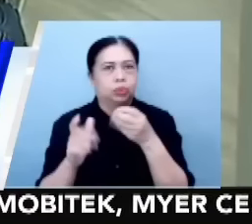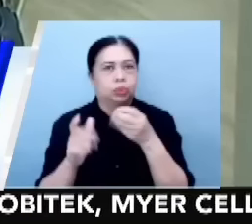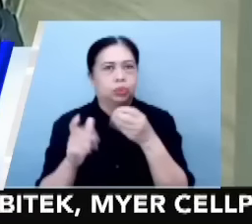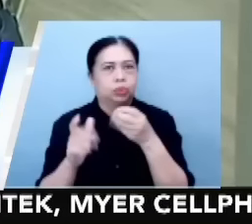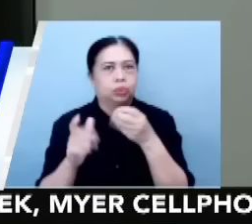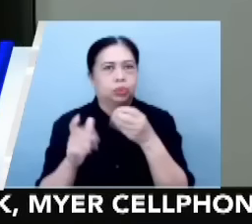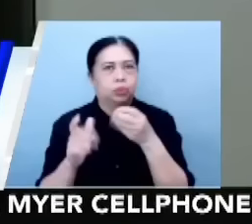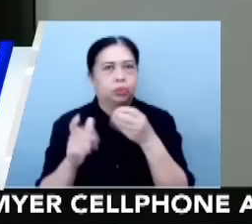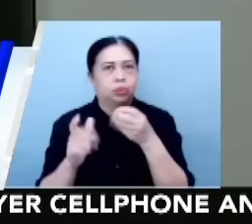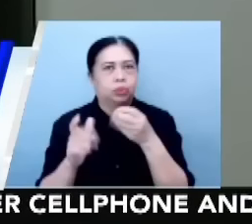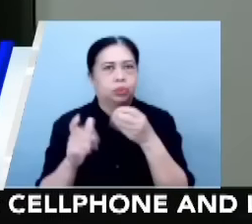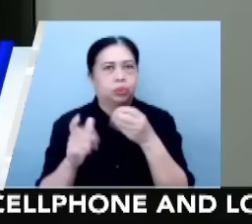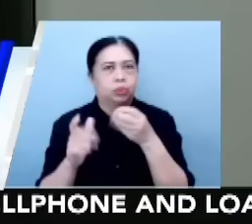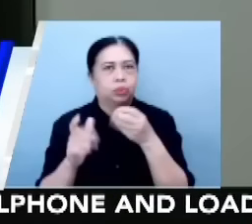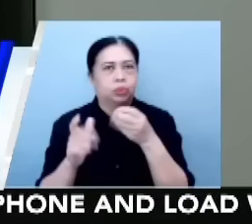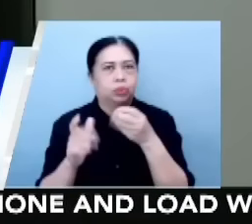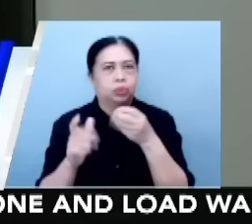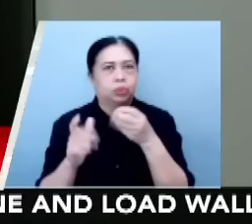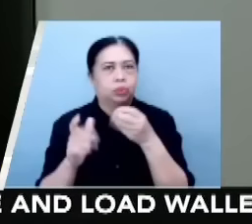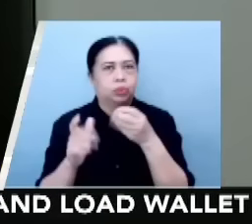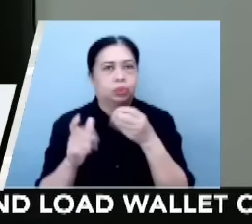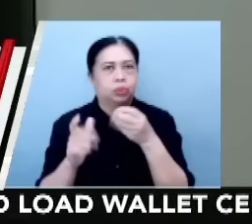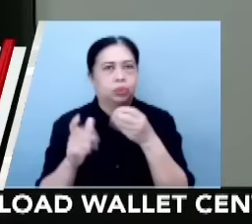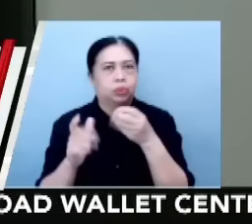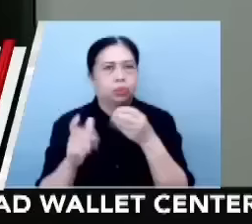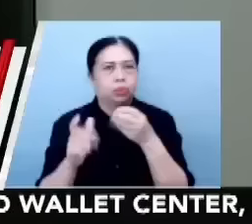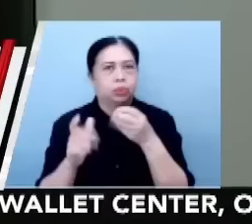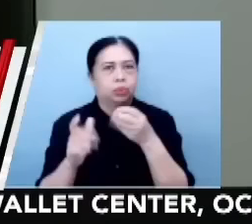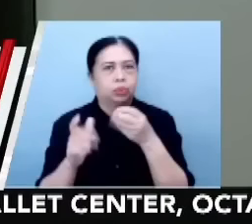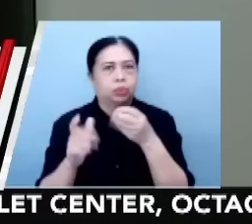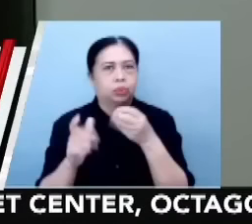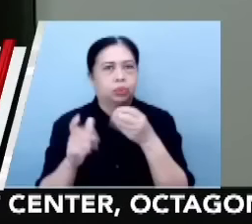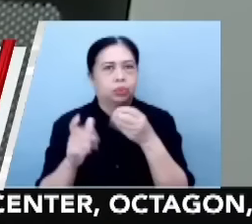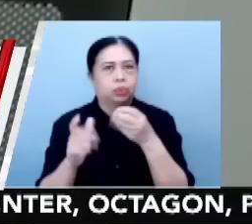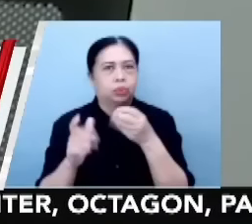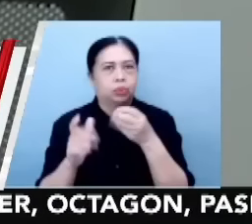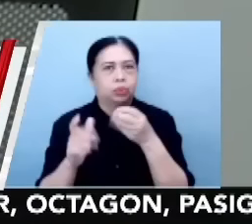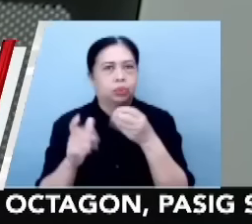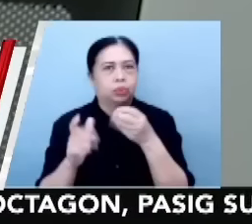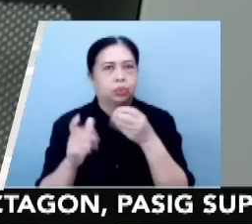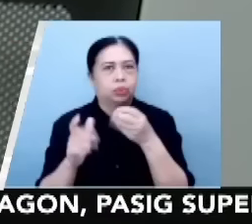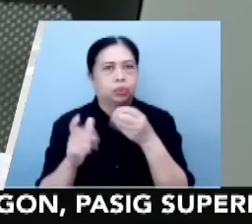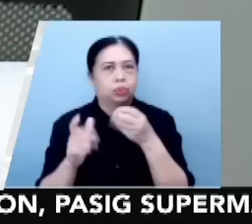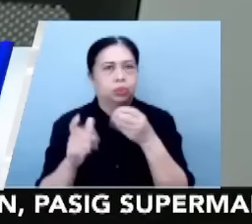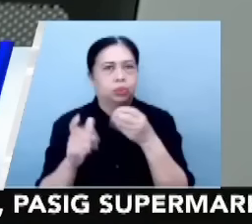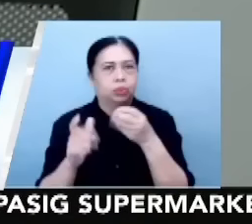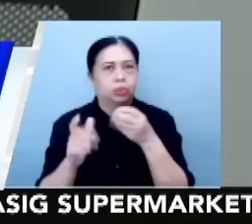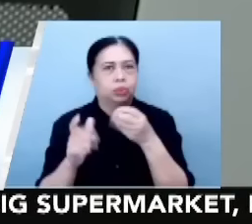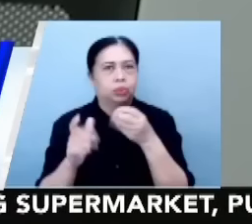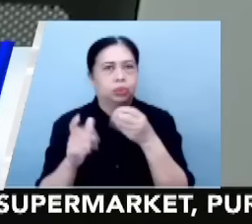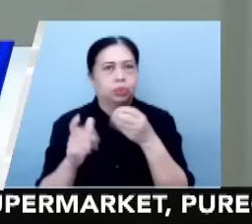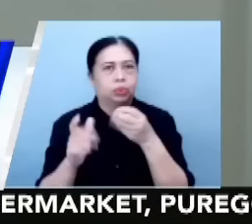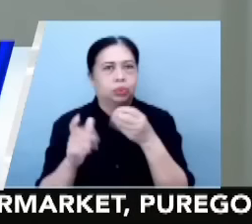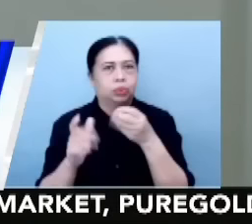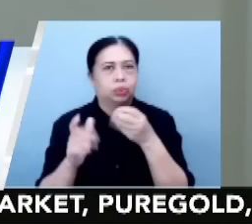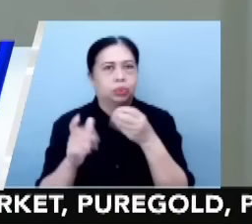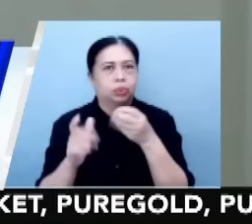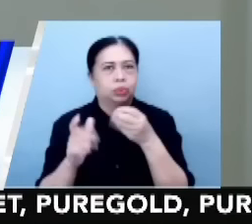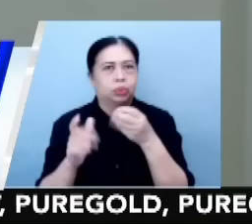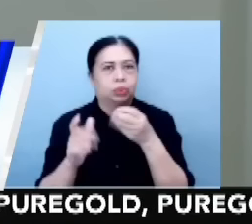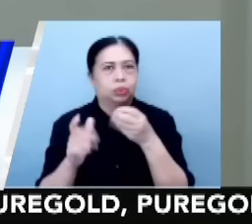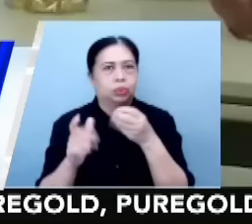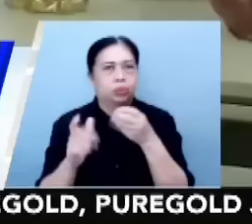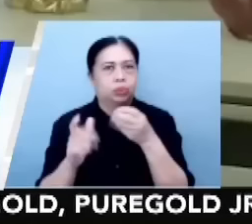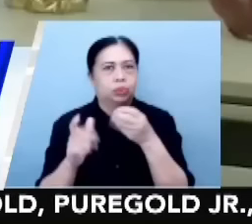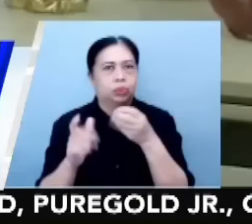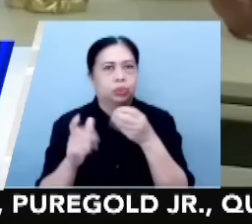sa alegasyon kinalat po yung mga picture ng mga bata Pasensya na po saka nagawa ko di ko na